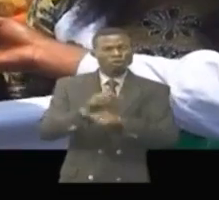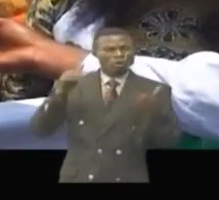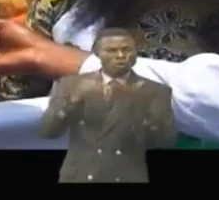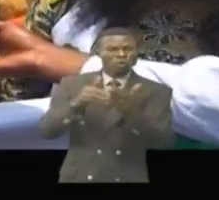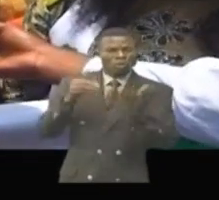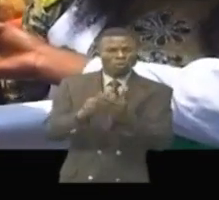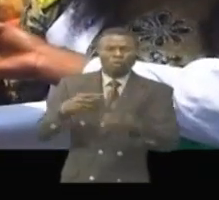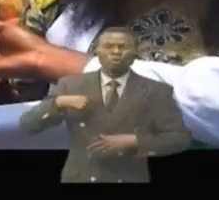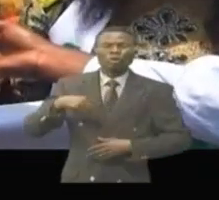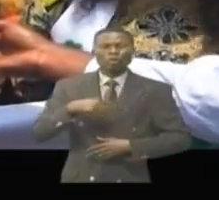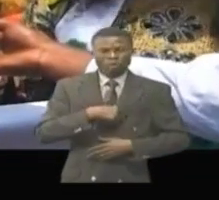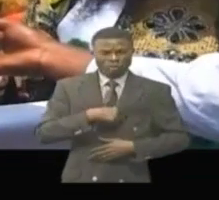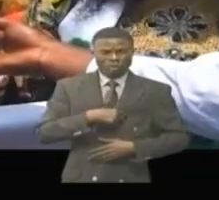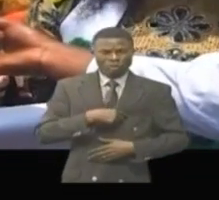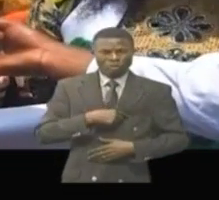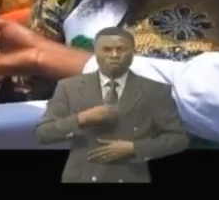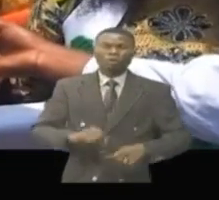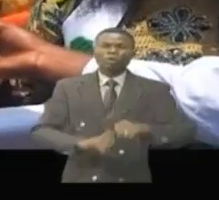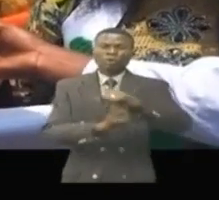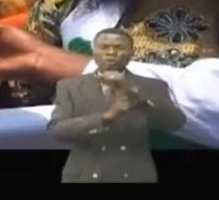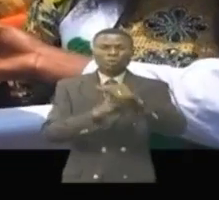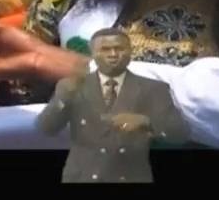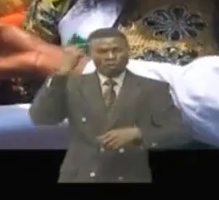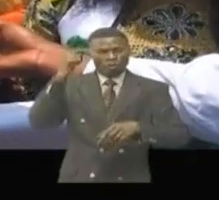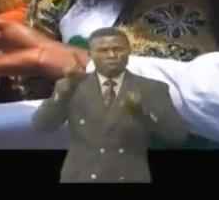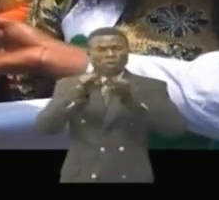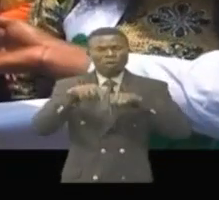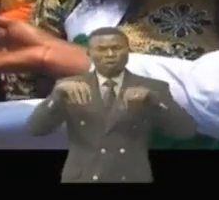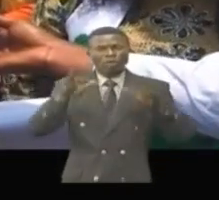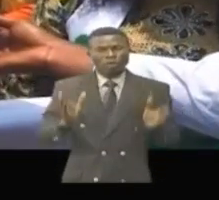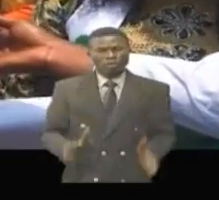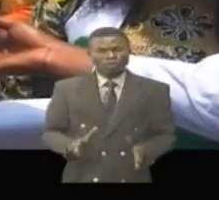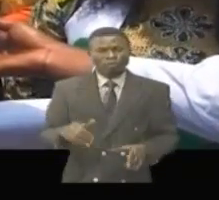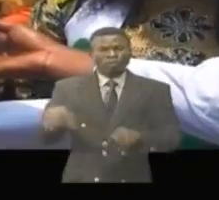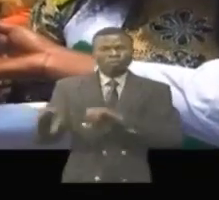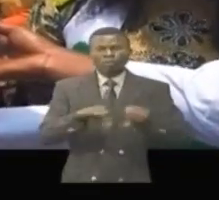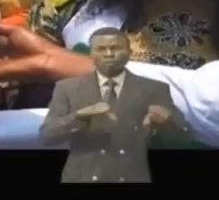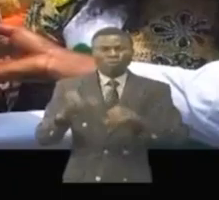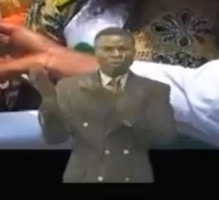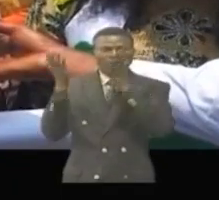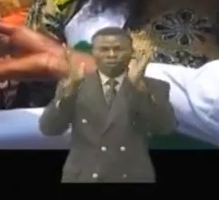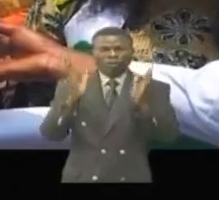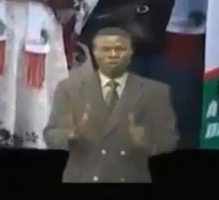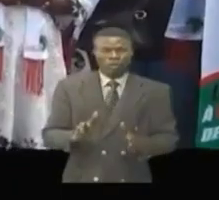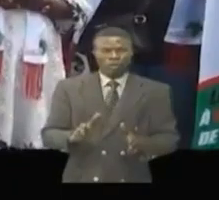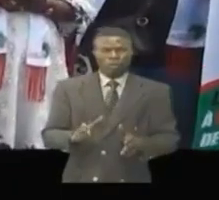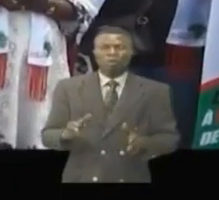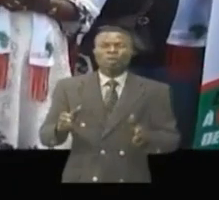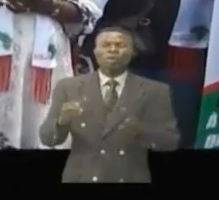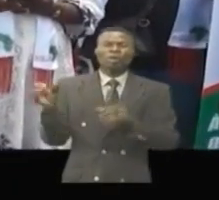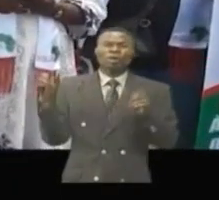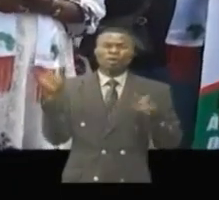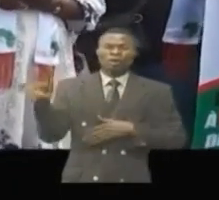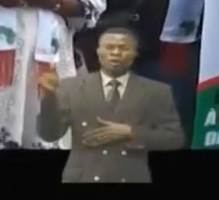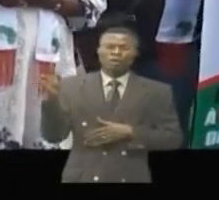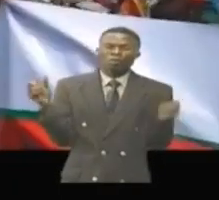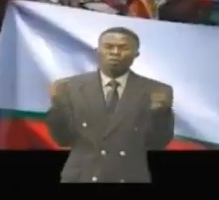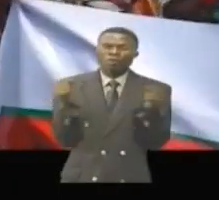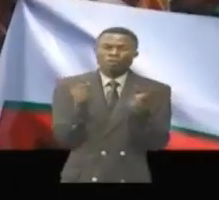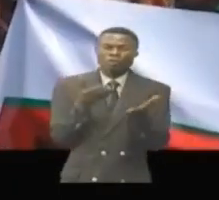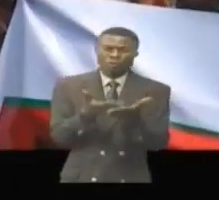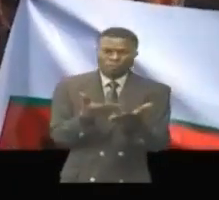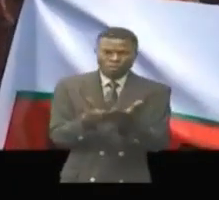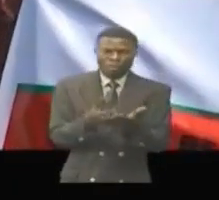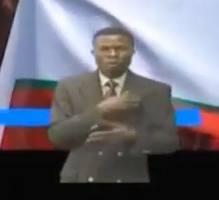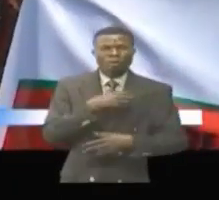tant soit peu au social des Quinois et Congolais à travers les activités commerciales de la chambre froide. Ces femmes disent ne pas baisser